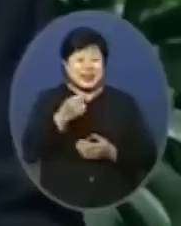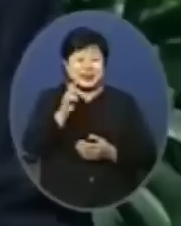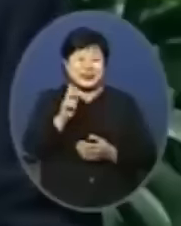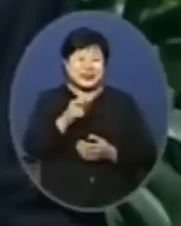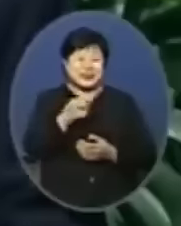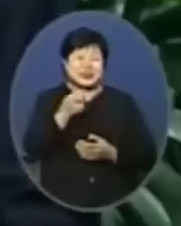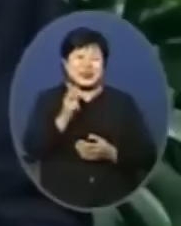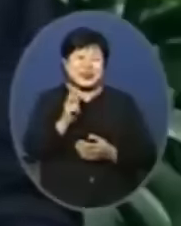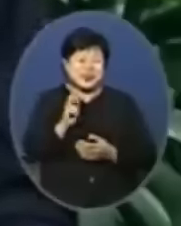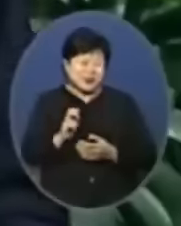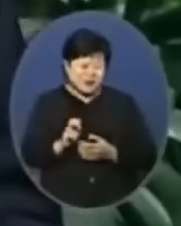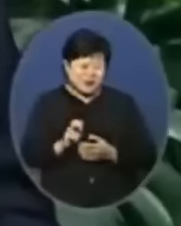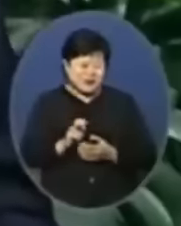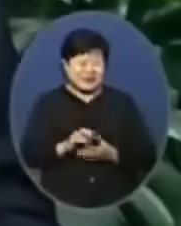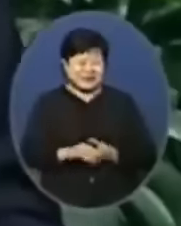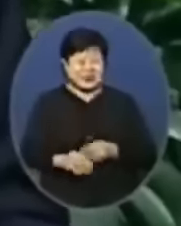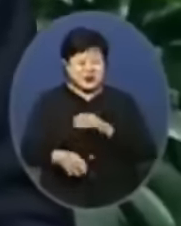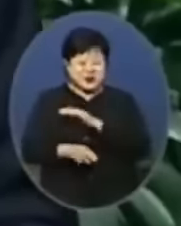것입니다.